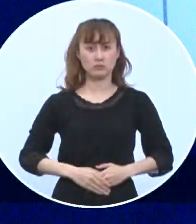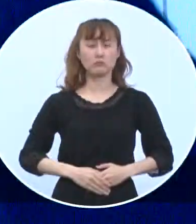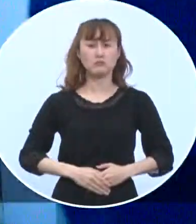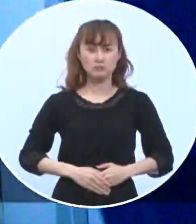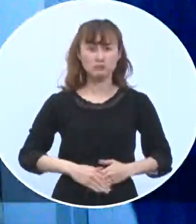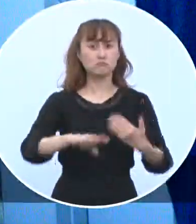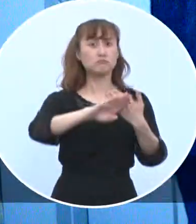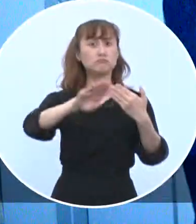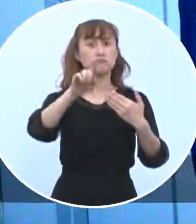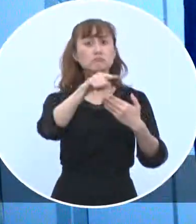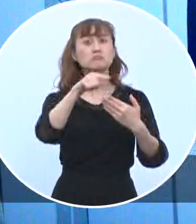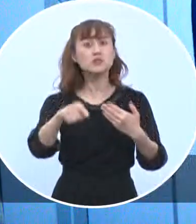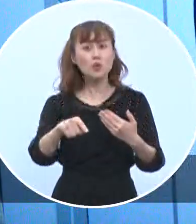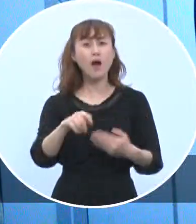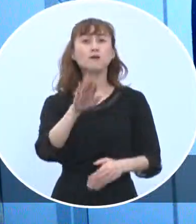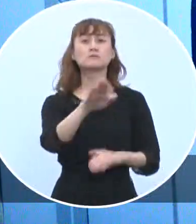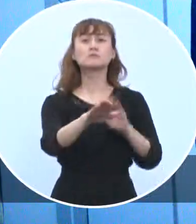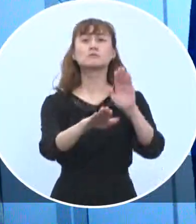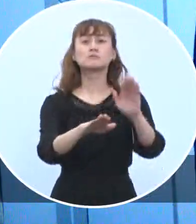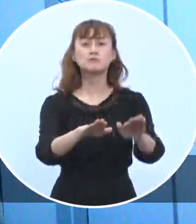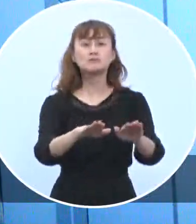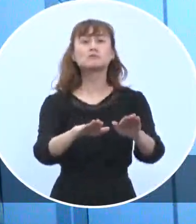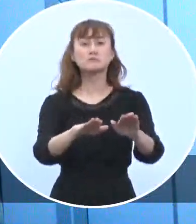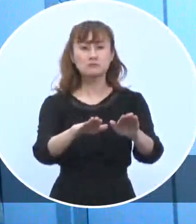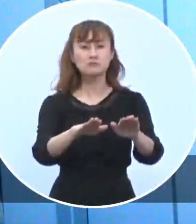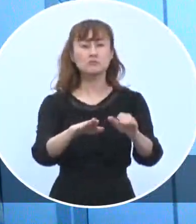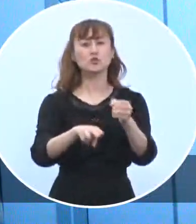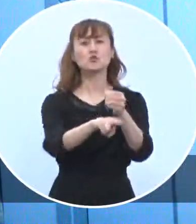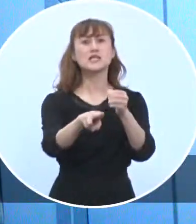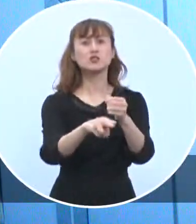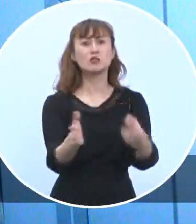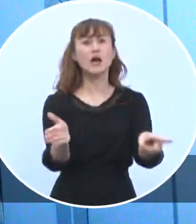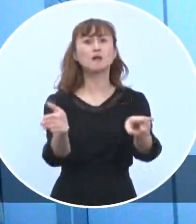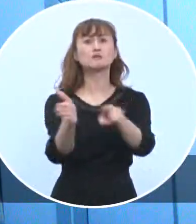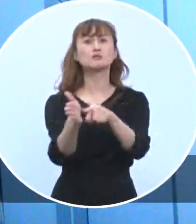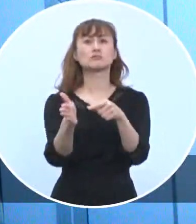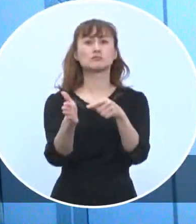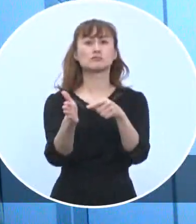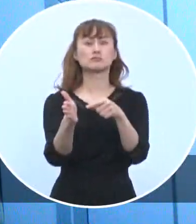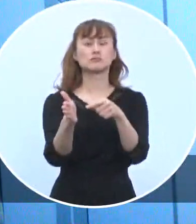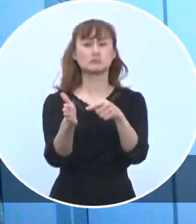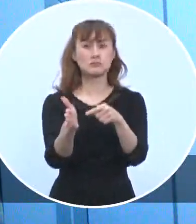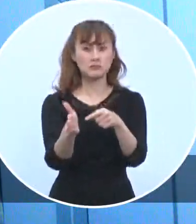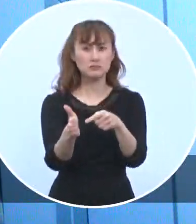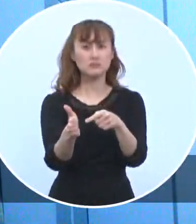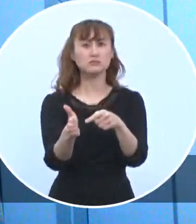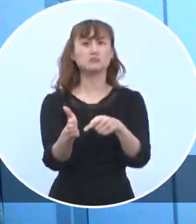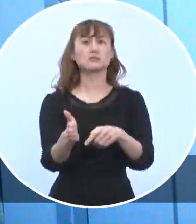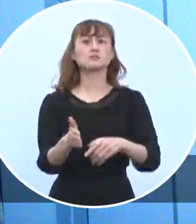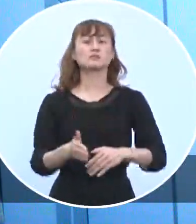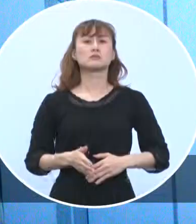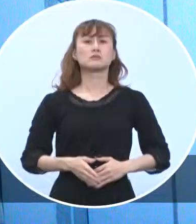別の人がそのものに触ってウイルスが手に付着、